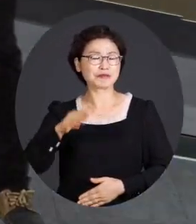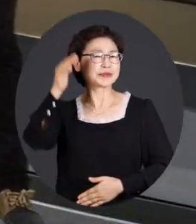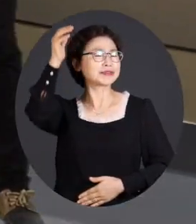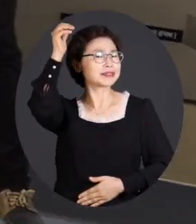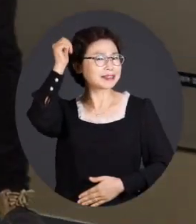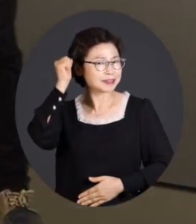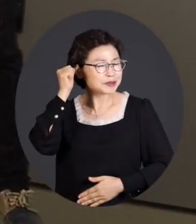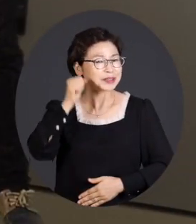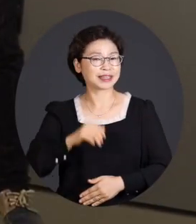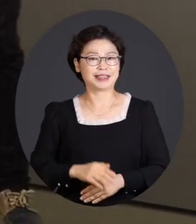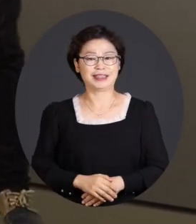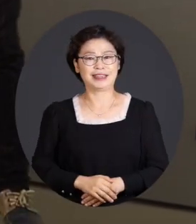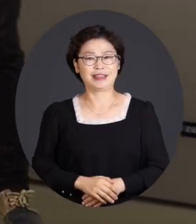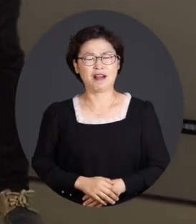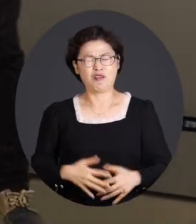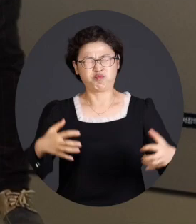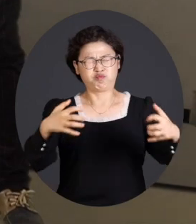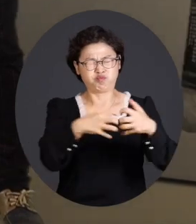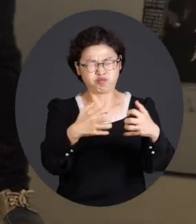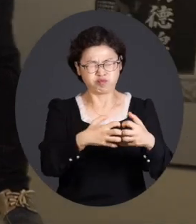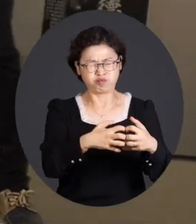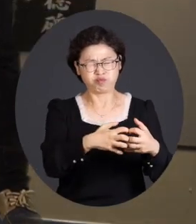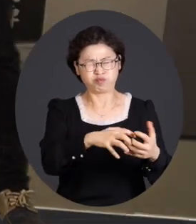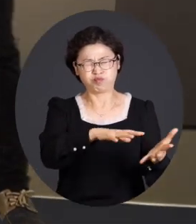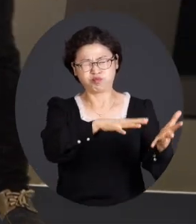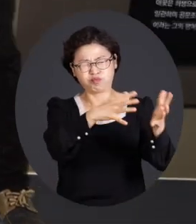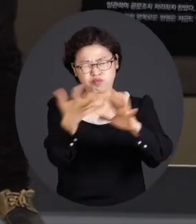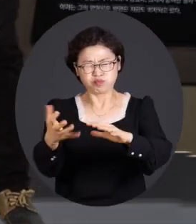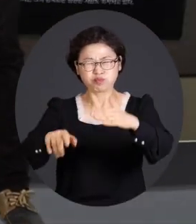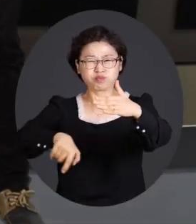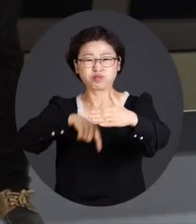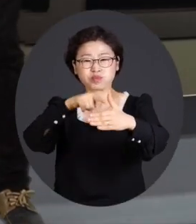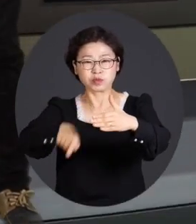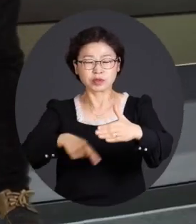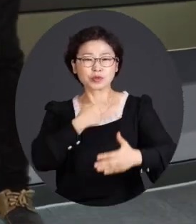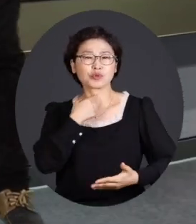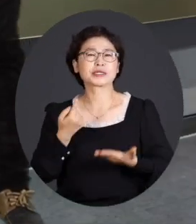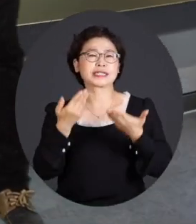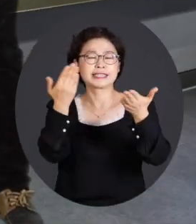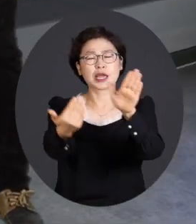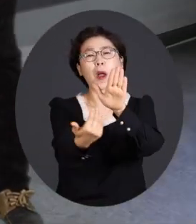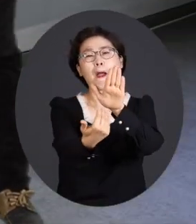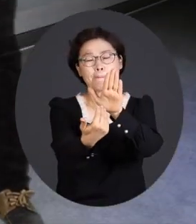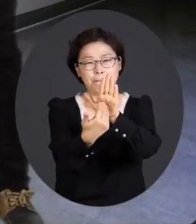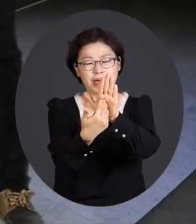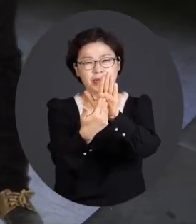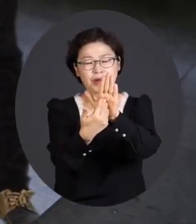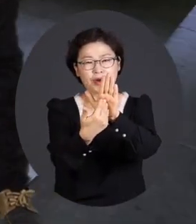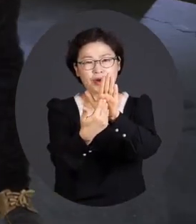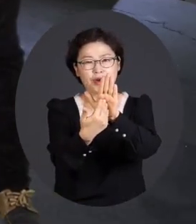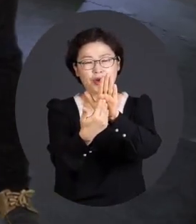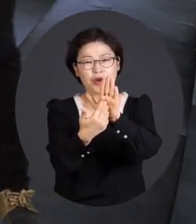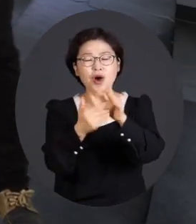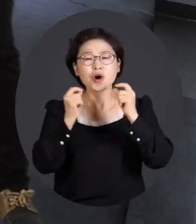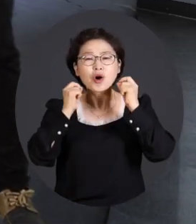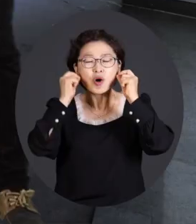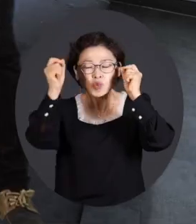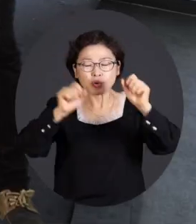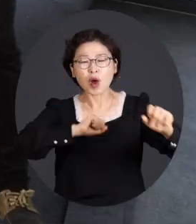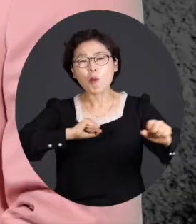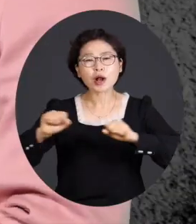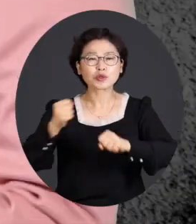합니다. 대량 학살이라는 광풍 속에서도 무고한 희생을 막으려 온몸을 던졌던 의로운